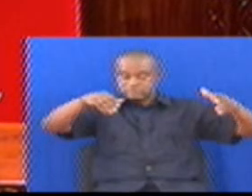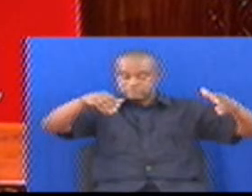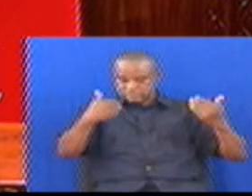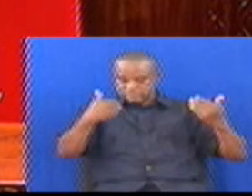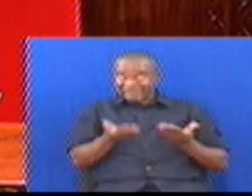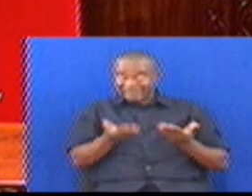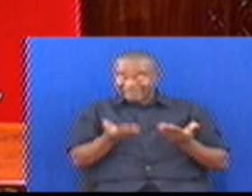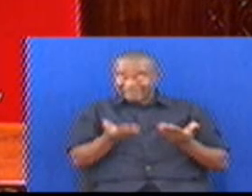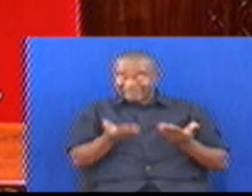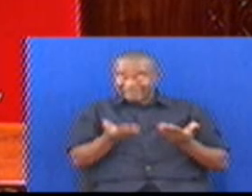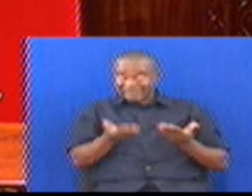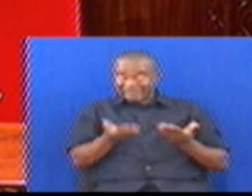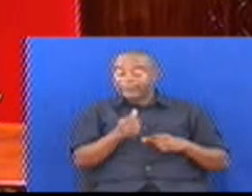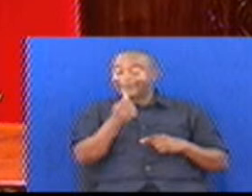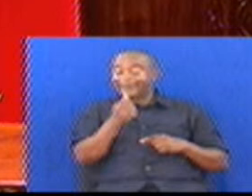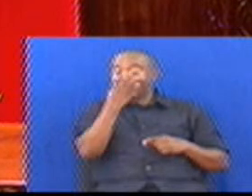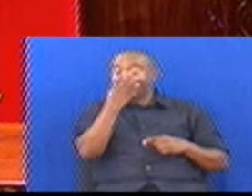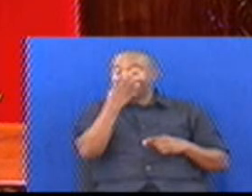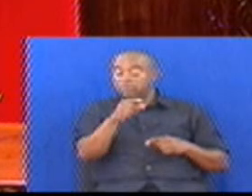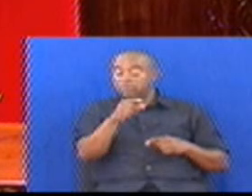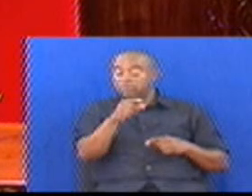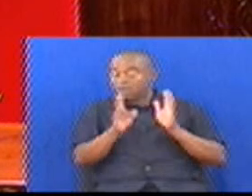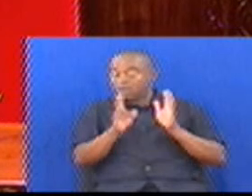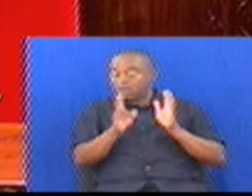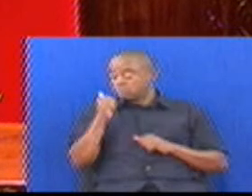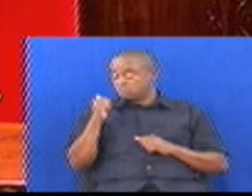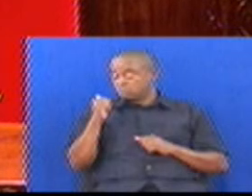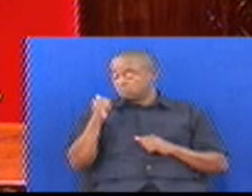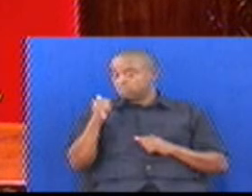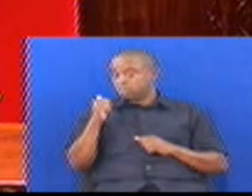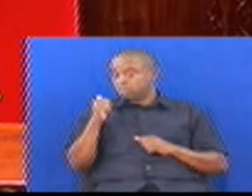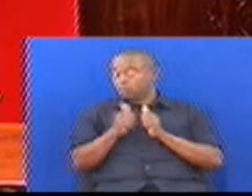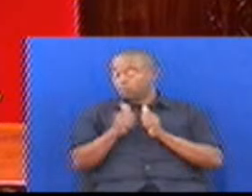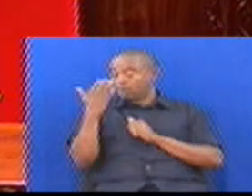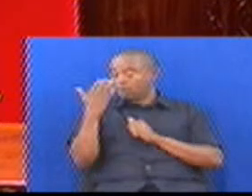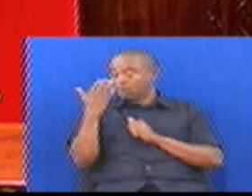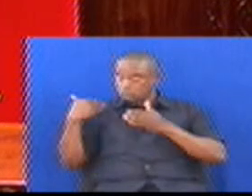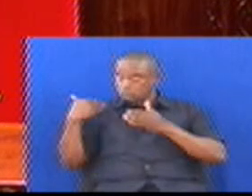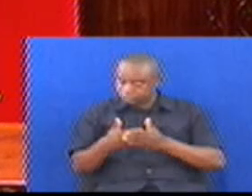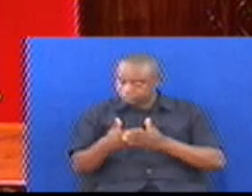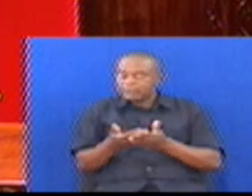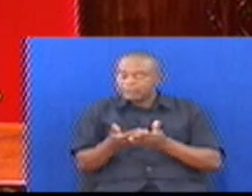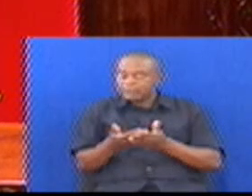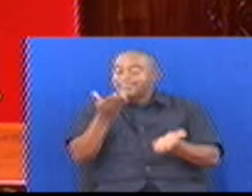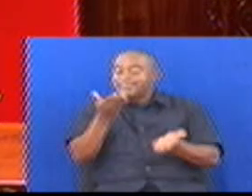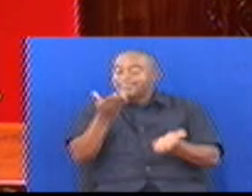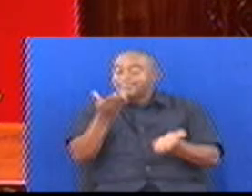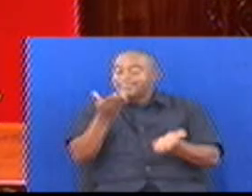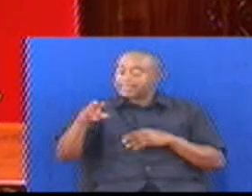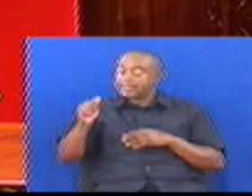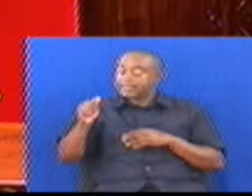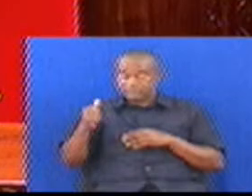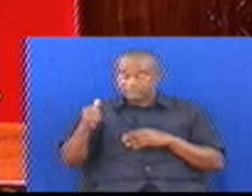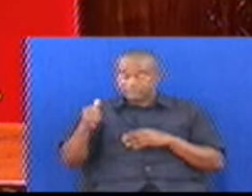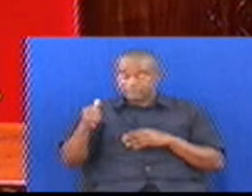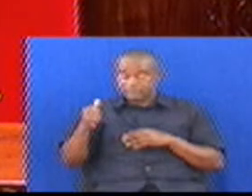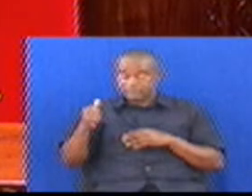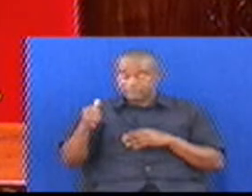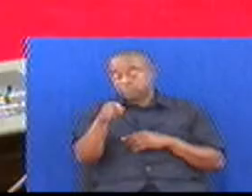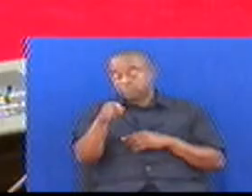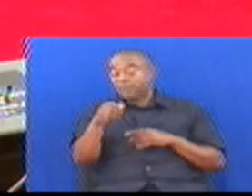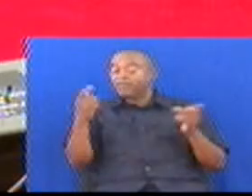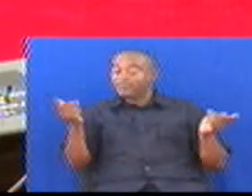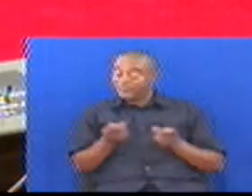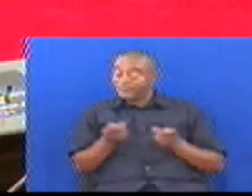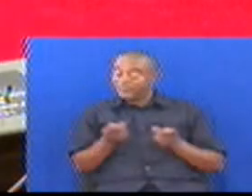milioni 4.7 mwaka 2015 hadi tani milioni 9.1 mwaka 2019. Aidha,